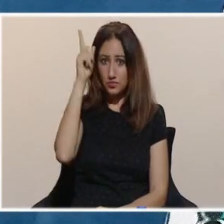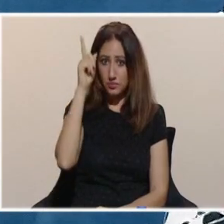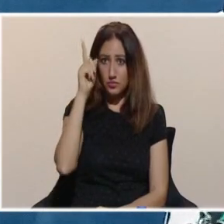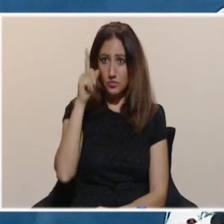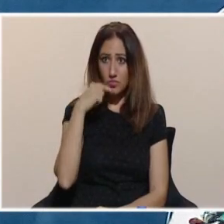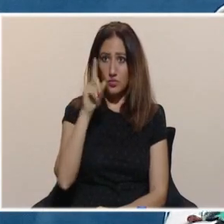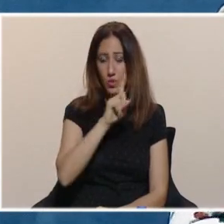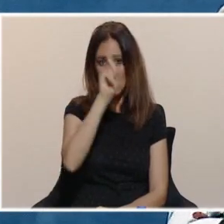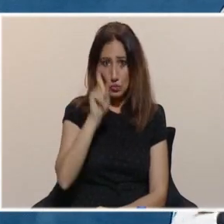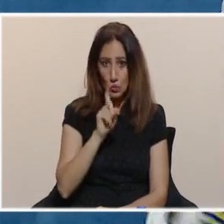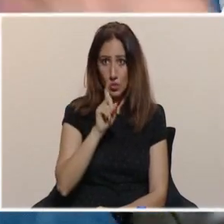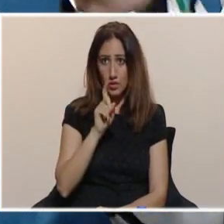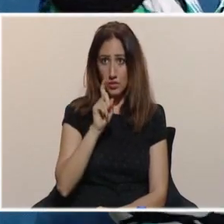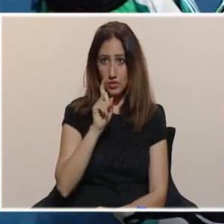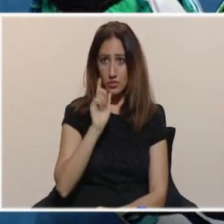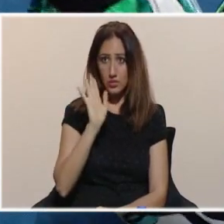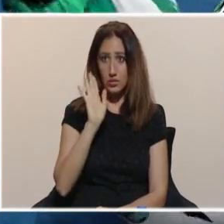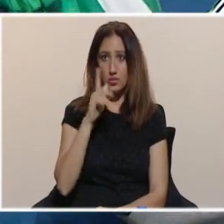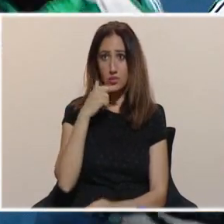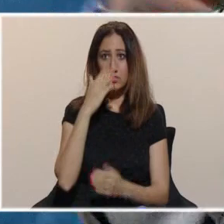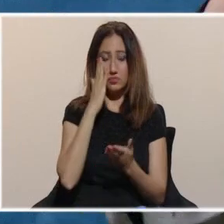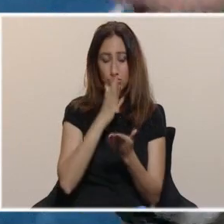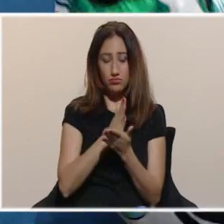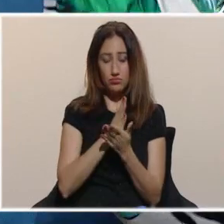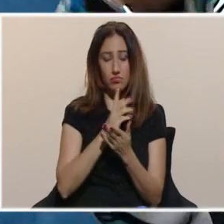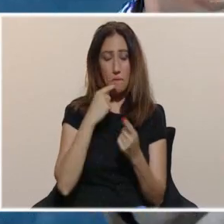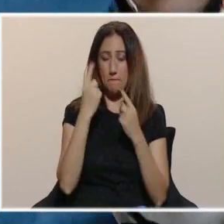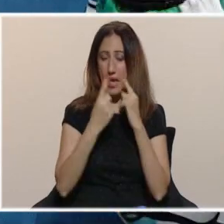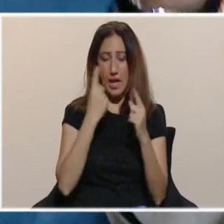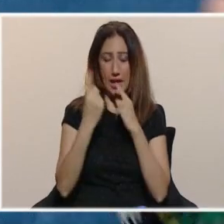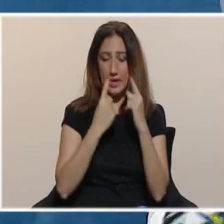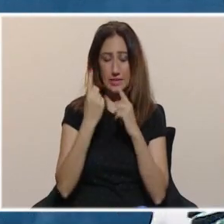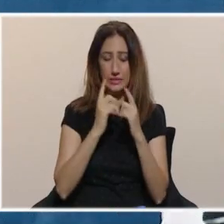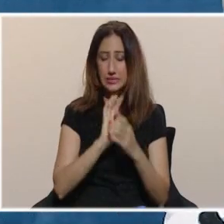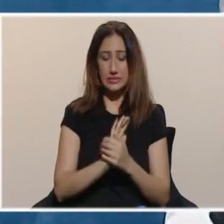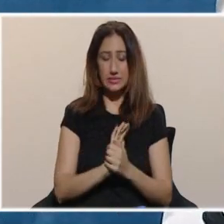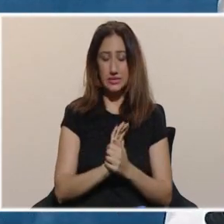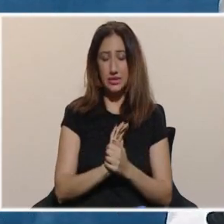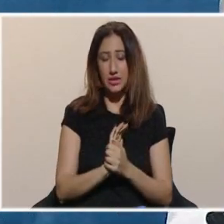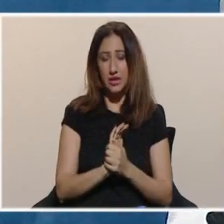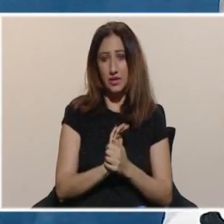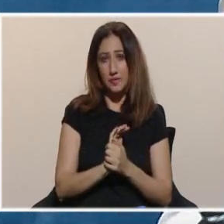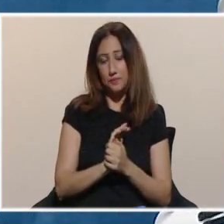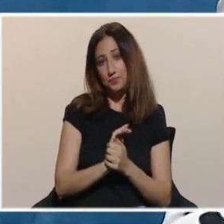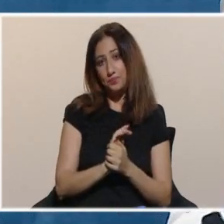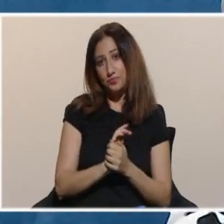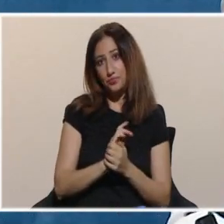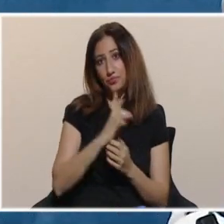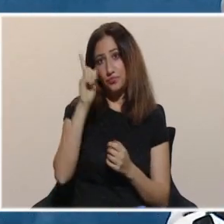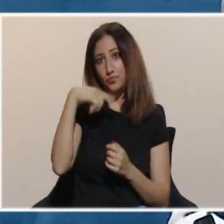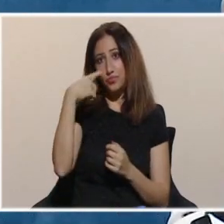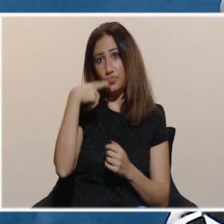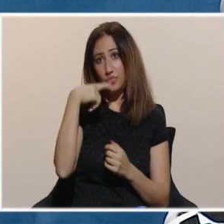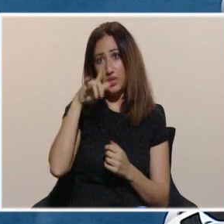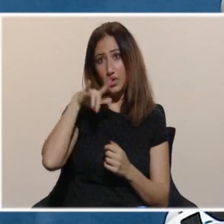أي سؤال مثلا بيقول لك you gonna die انت on the table، عادي جدا ممكن تموت على يعني. ف